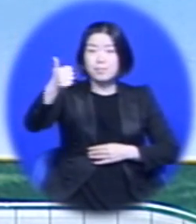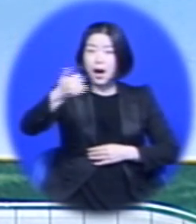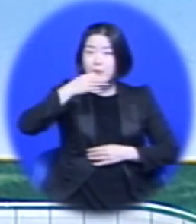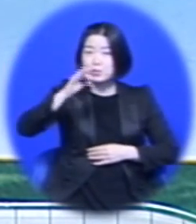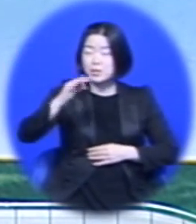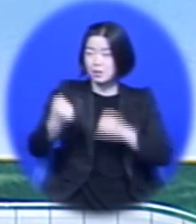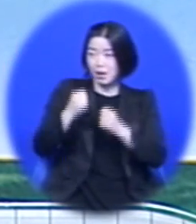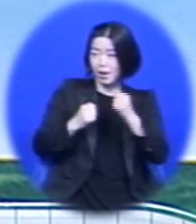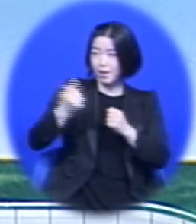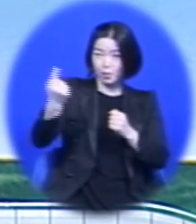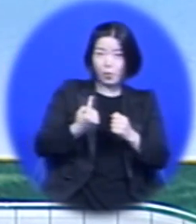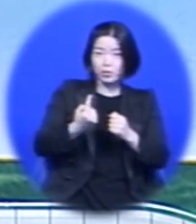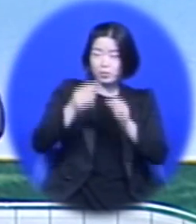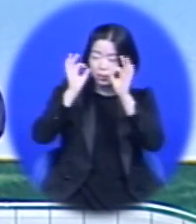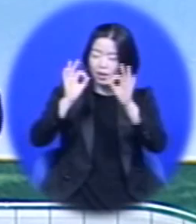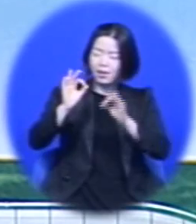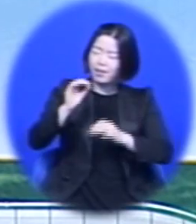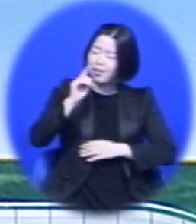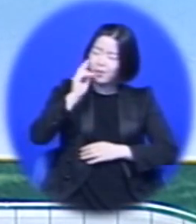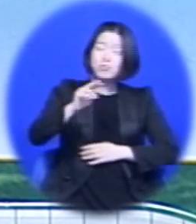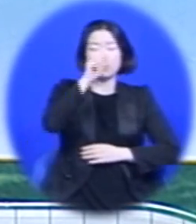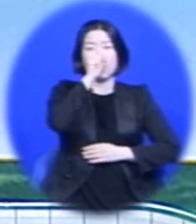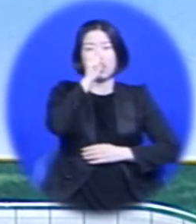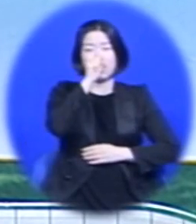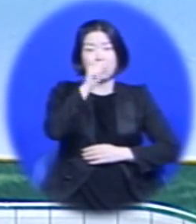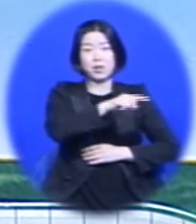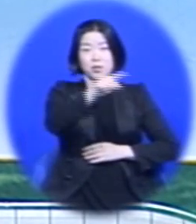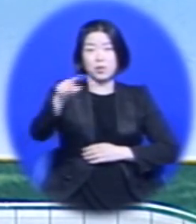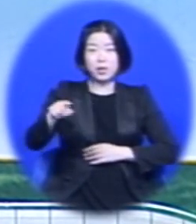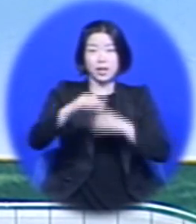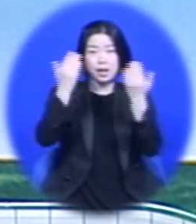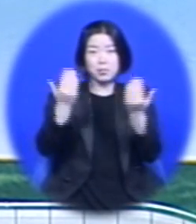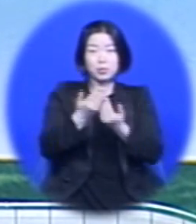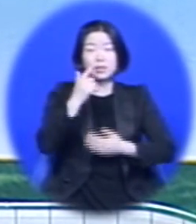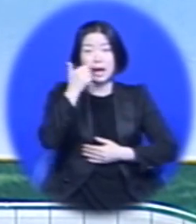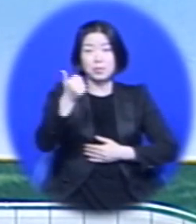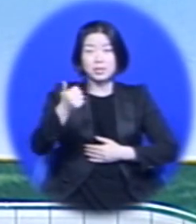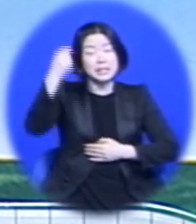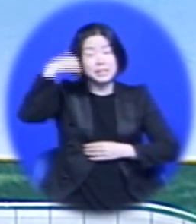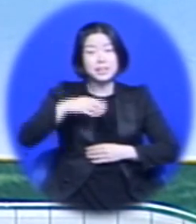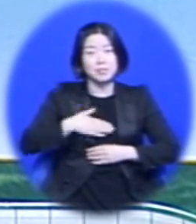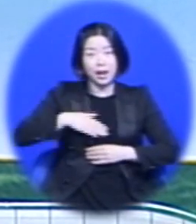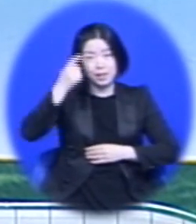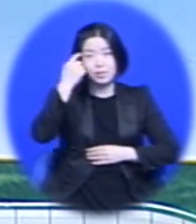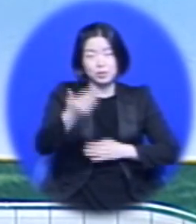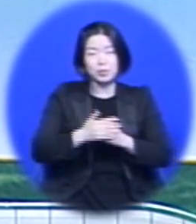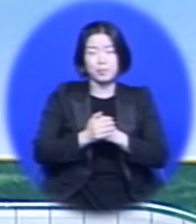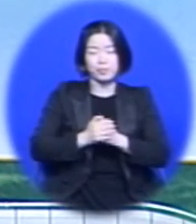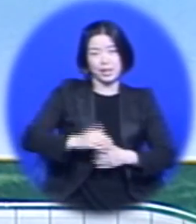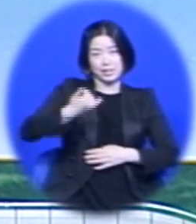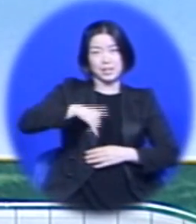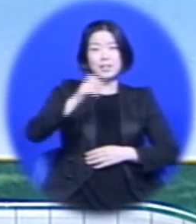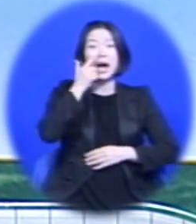그렇게 좋더라고요. 여기 아버지 되시는 분들은 그 느낌 아시죠? 네, 그 자녀들이 아빠라고